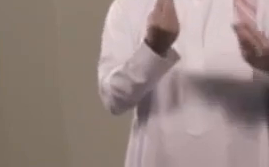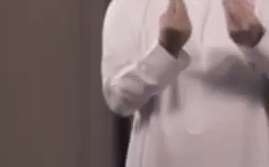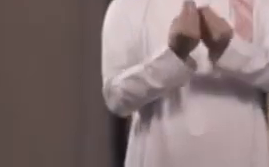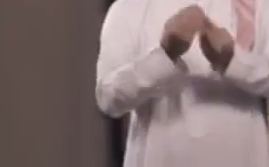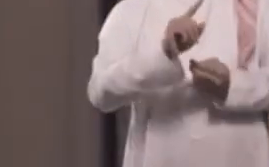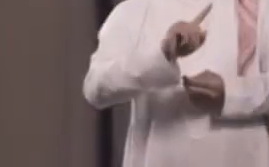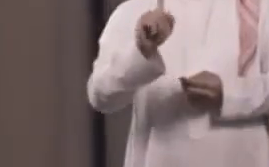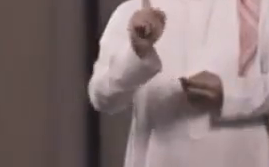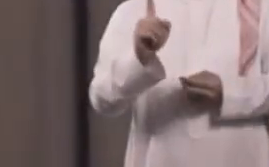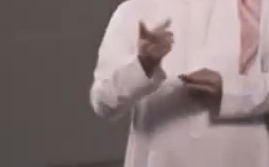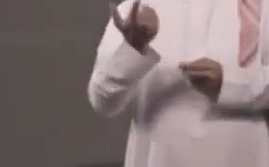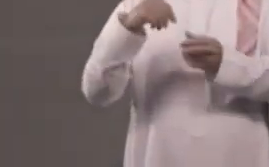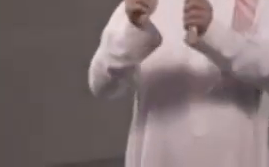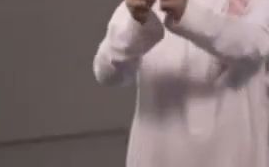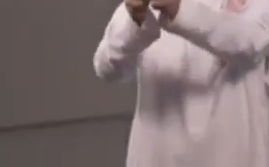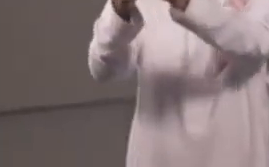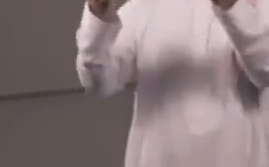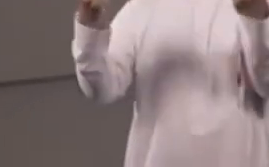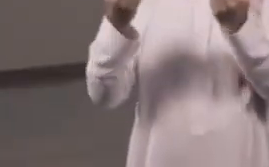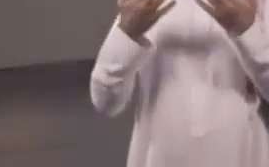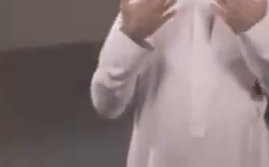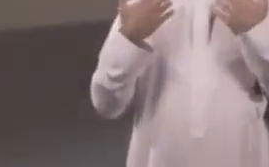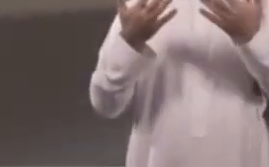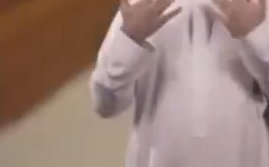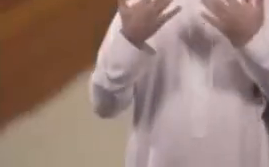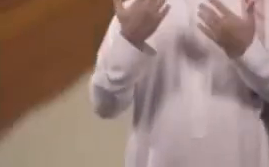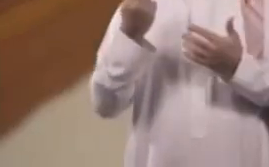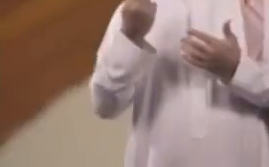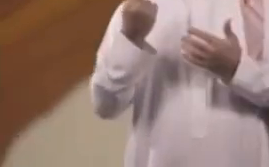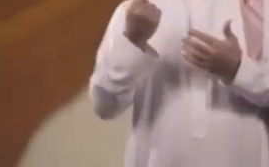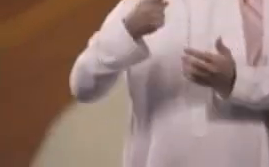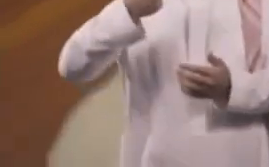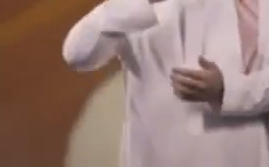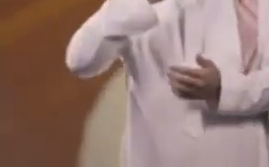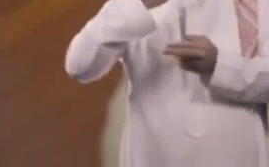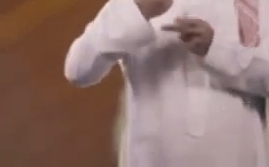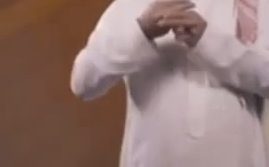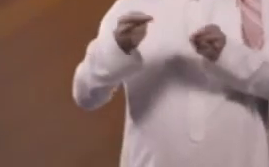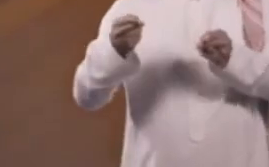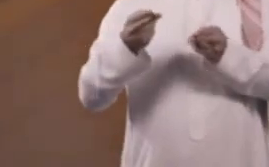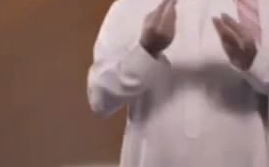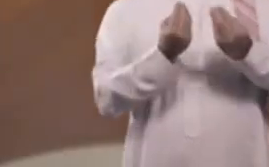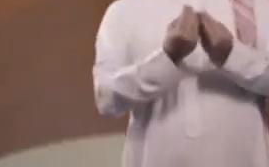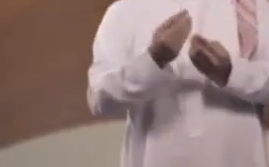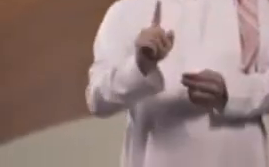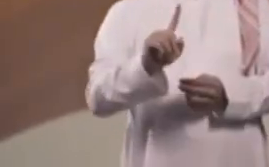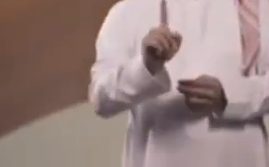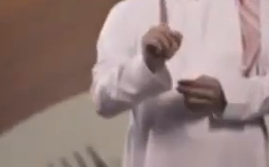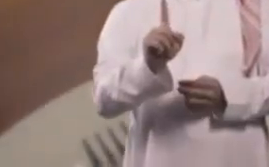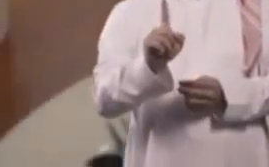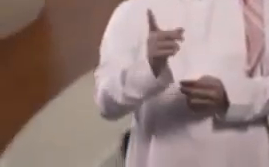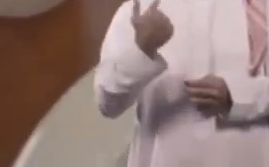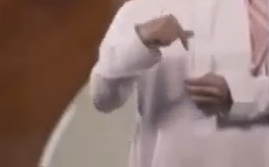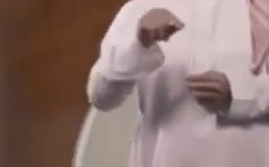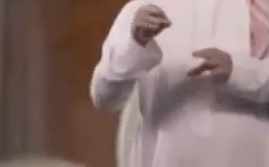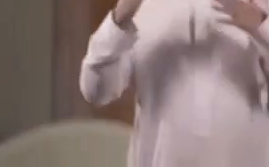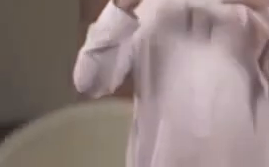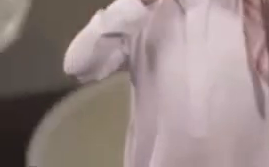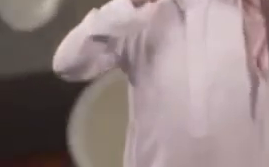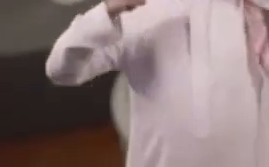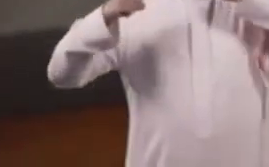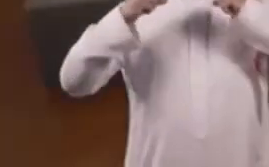أحد، وأن يكون فيها نافذة لتحصل على التهوية الجيدة. أدواتك الشخصية لا تشاركها مع أحد إطلاقا، مثل